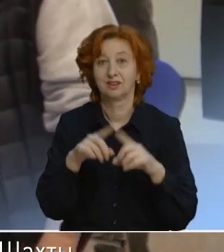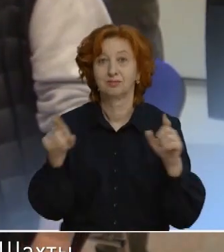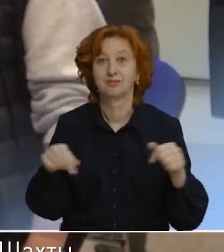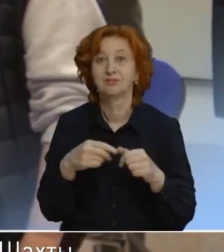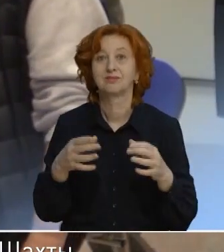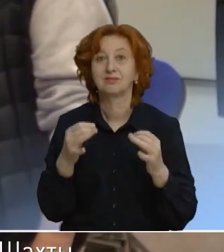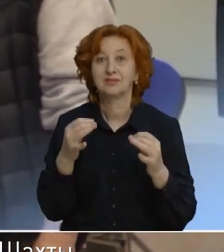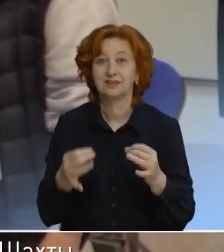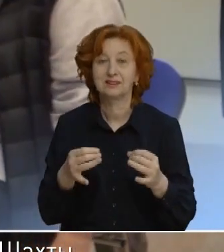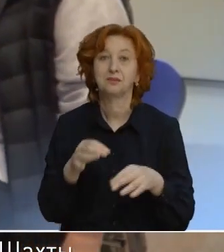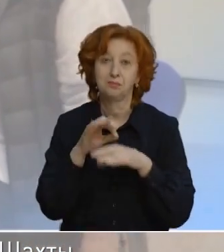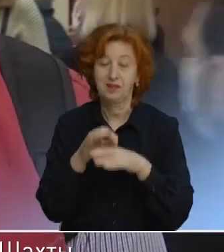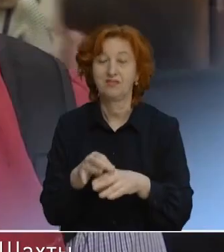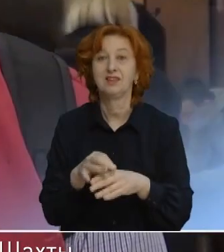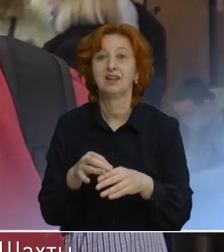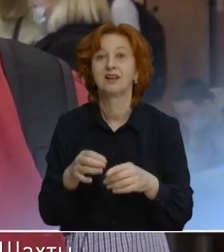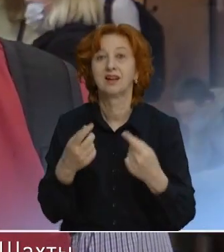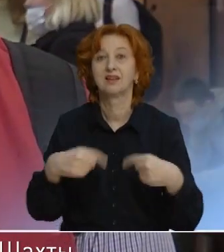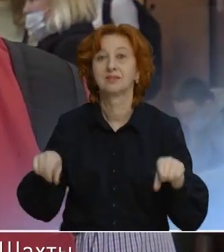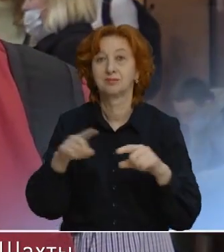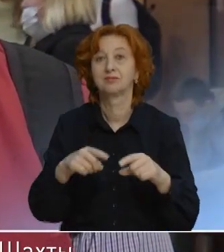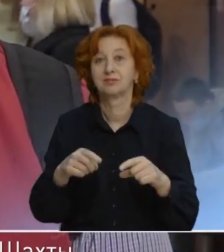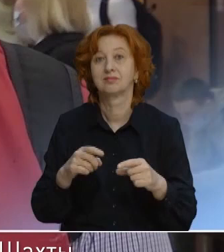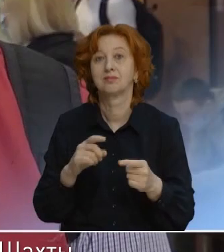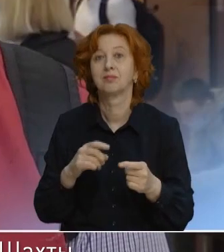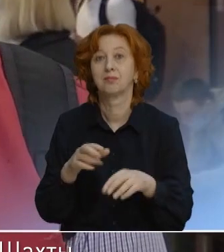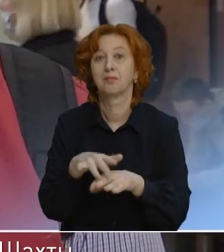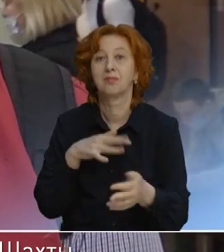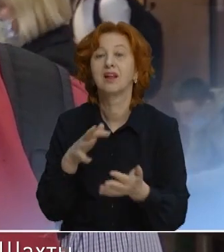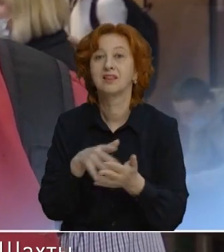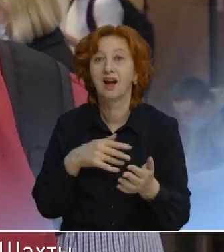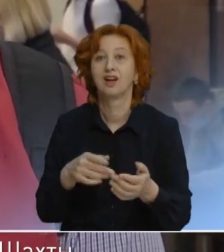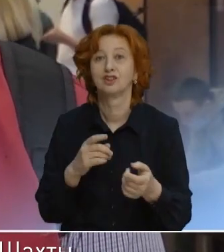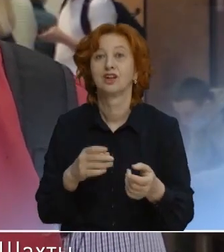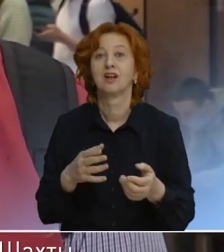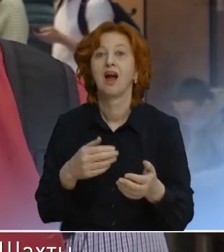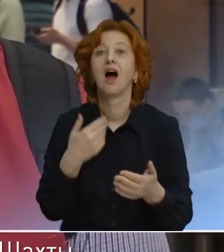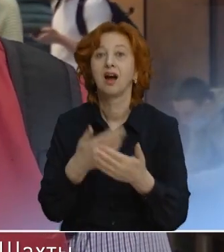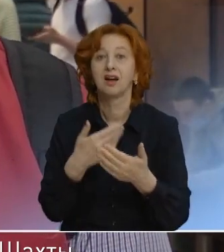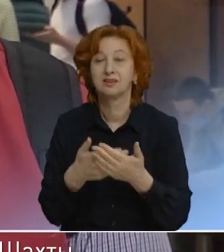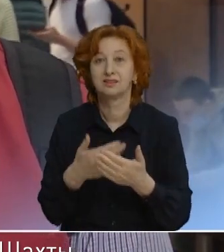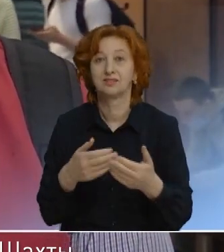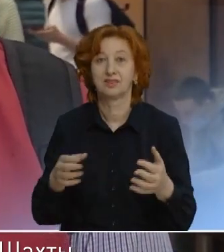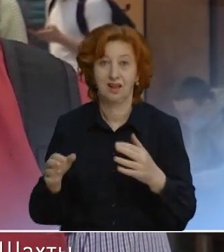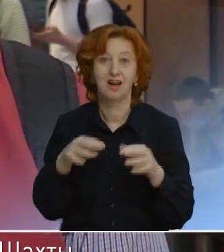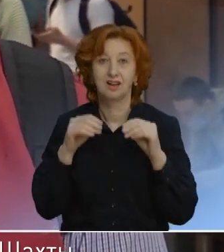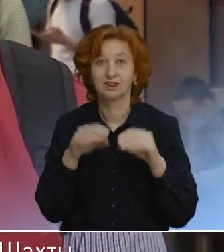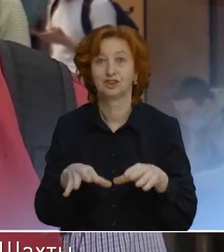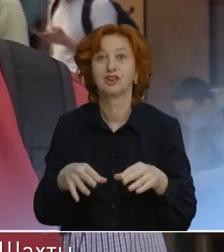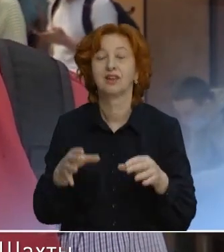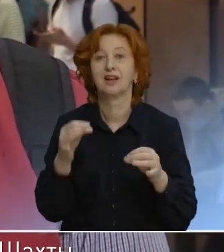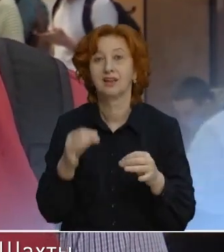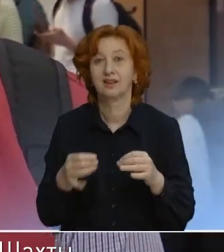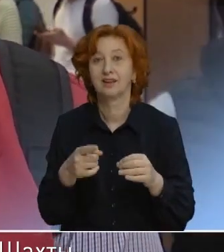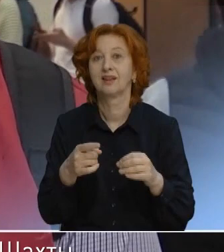Я расскажу про адаптивный фитнес, что это такое. Эта методика направлена в большей степени на психологическую и мотивирующую сторону вопроса. Двигательная